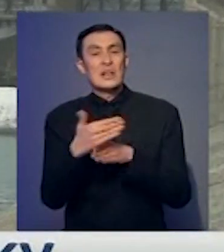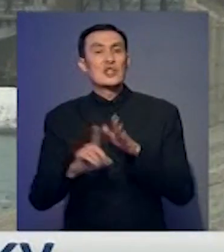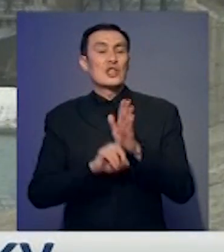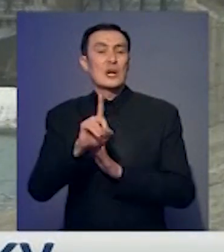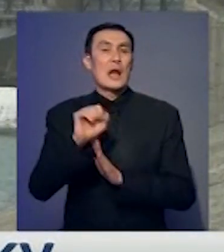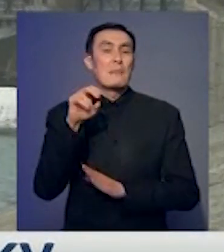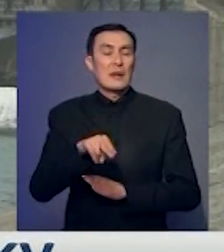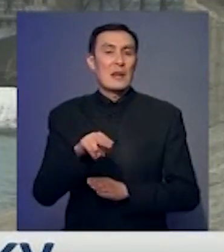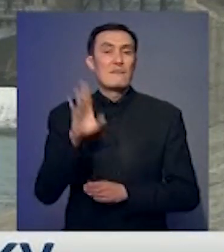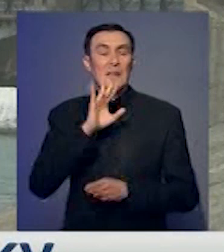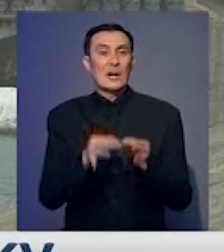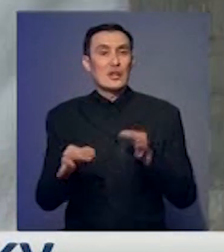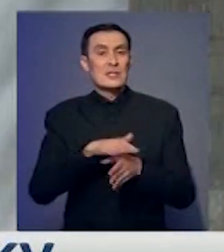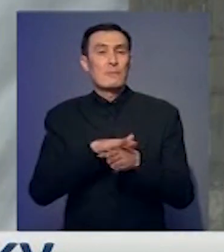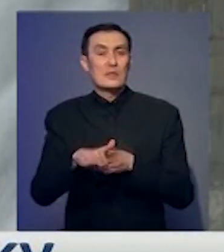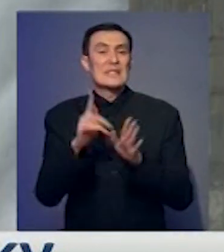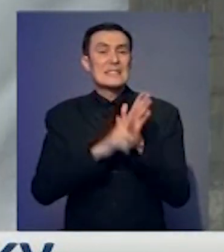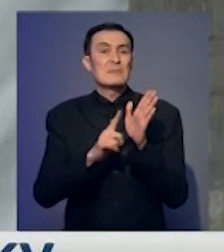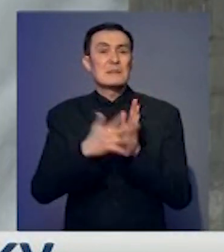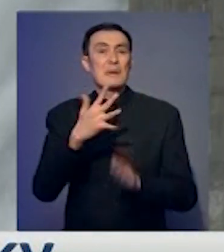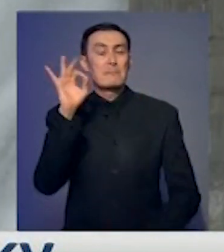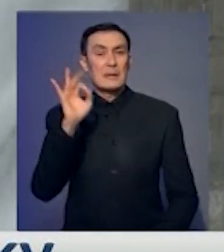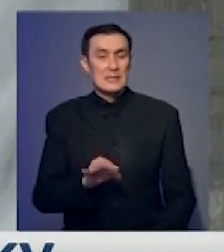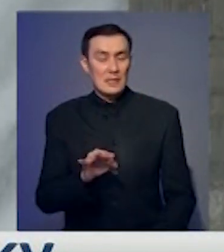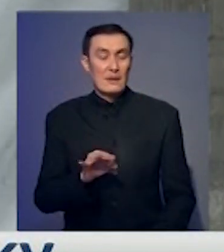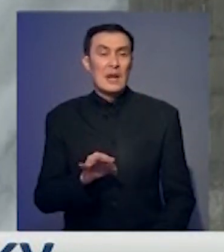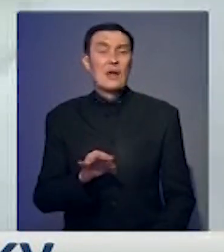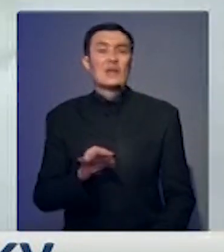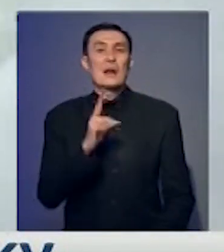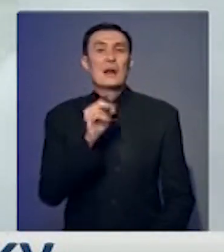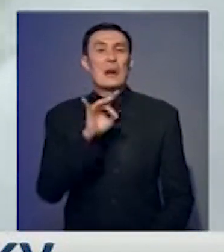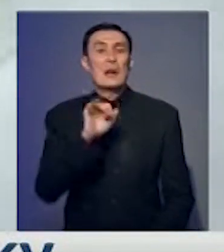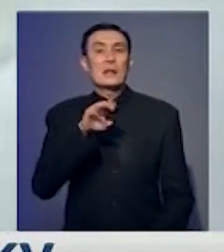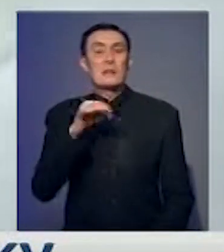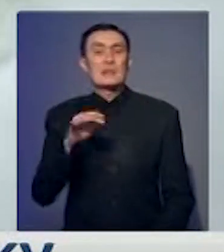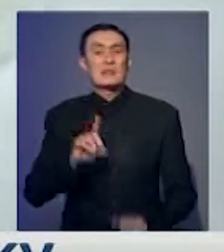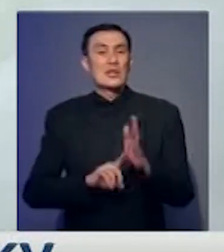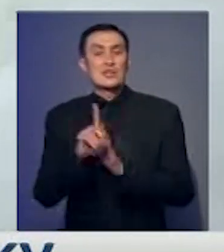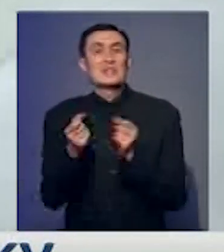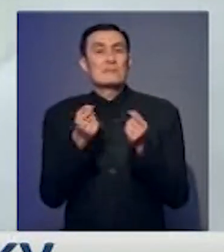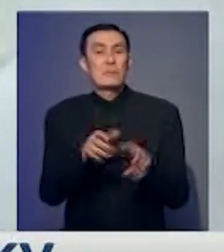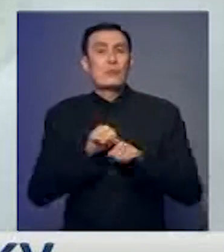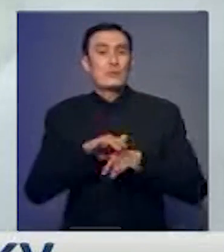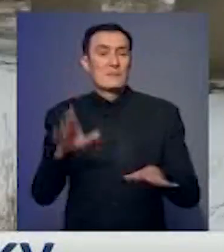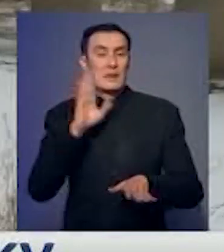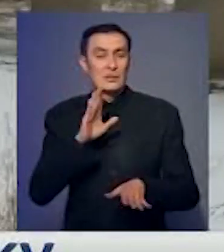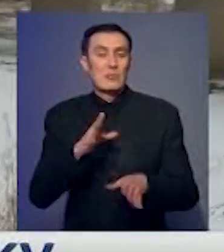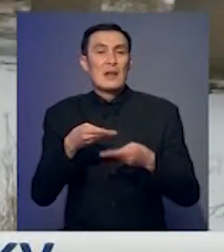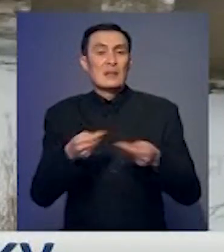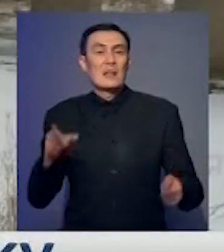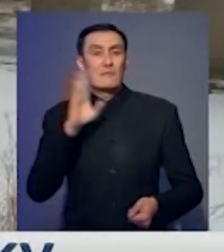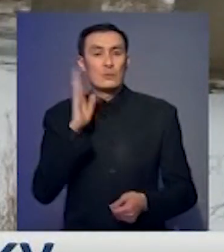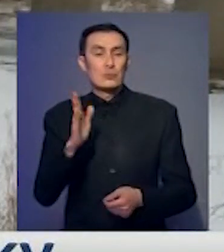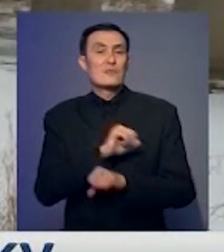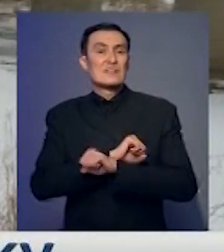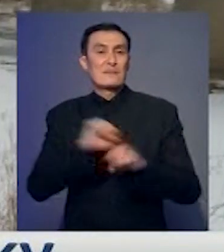сегодняшний день основные водохранилища заполнены на 75%. На Каратамарском начат сброс воды. Для пропуска талых вод на реках